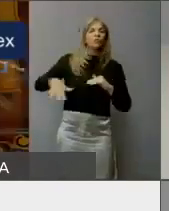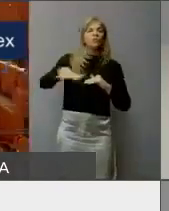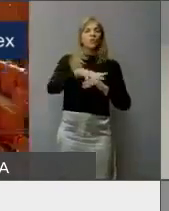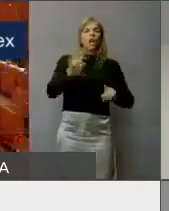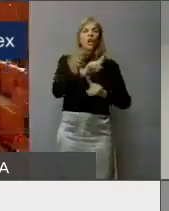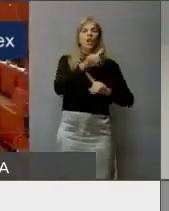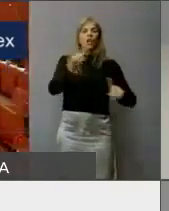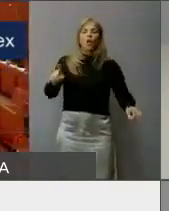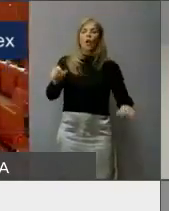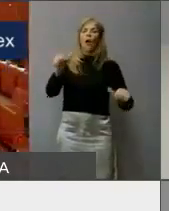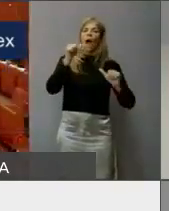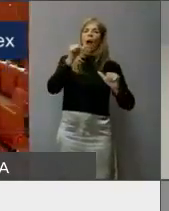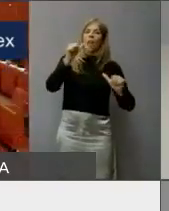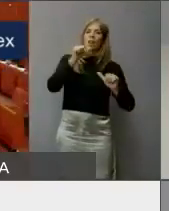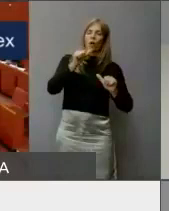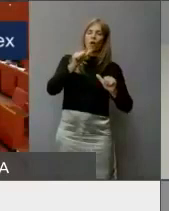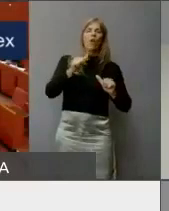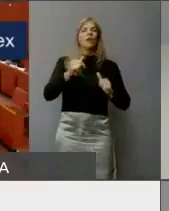parola